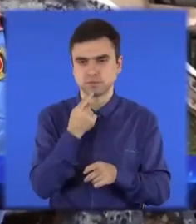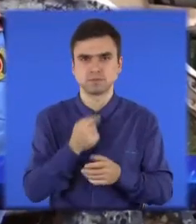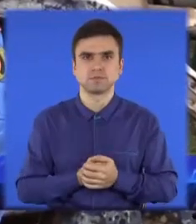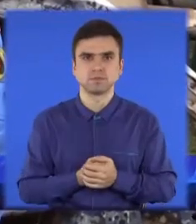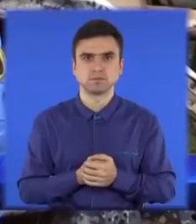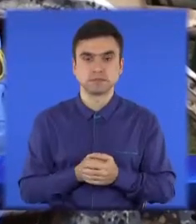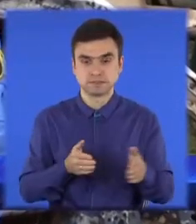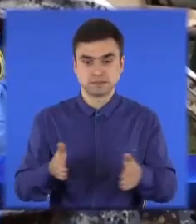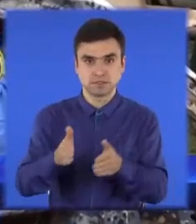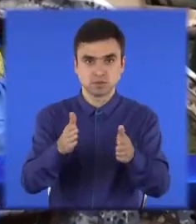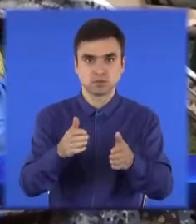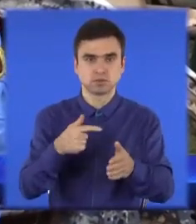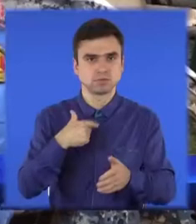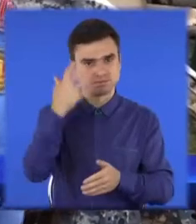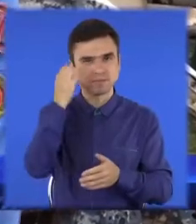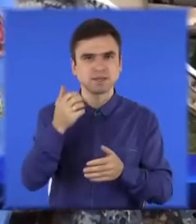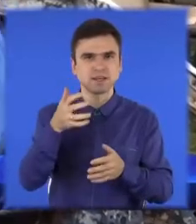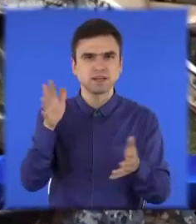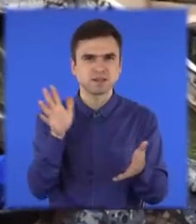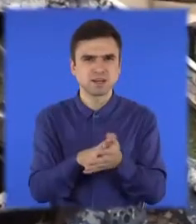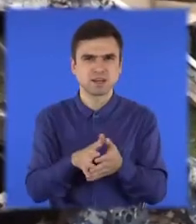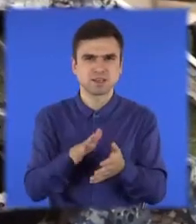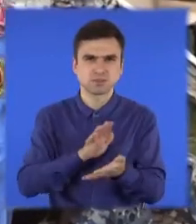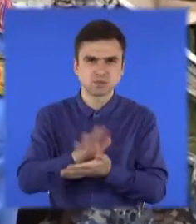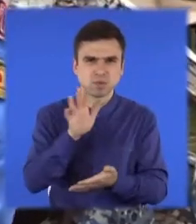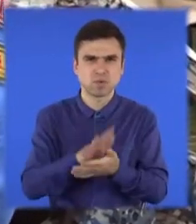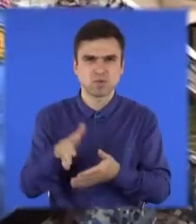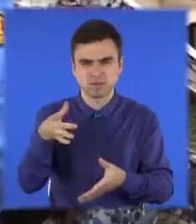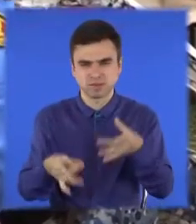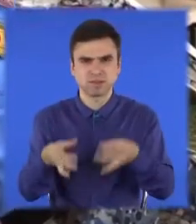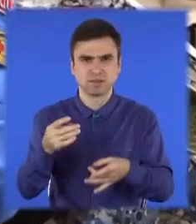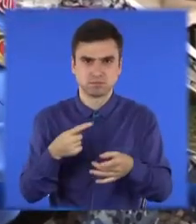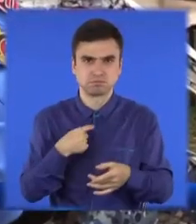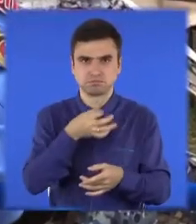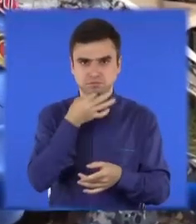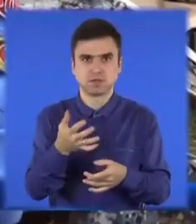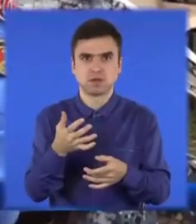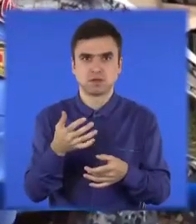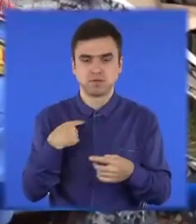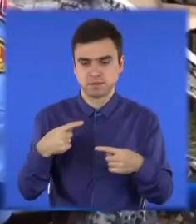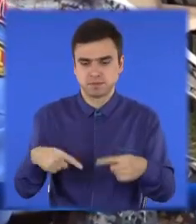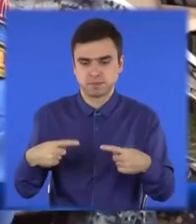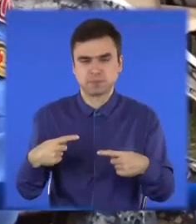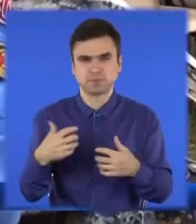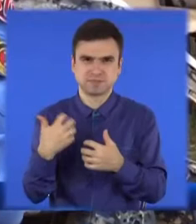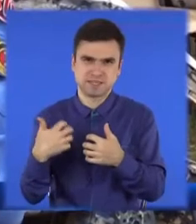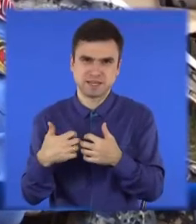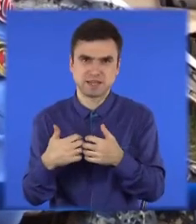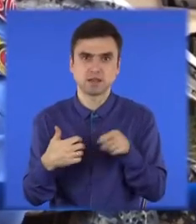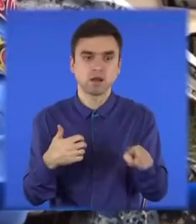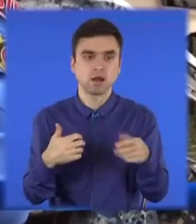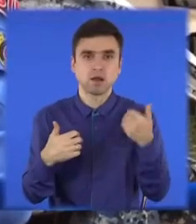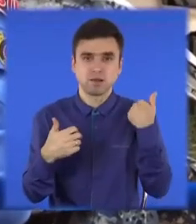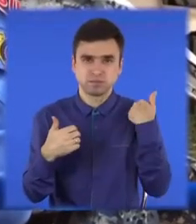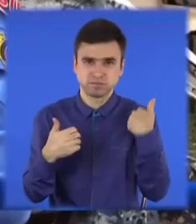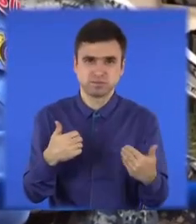любима, коли скользко, багато грязі, мощність небольшая, тому можна на поворотах пободатися з товаришем, який гораздо